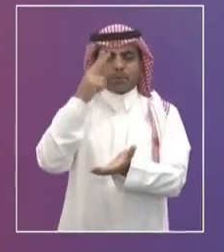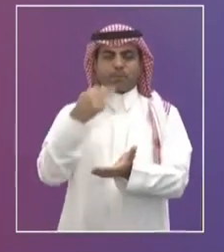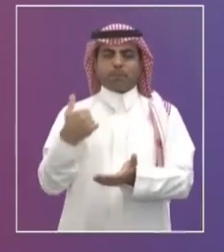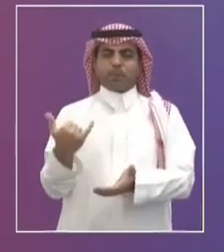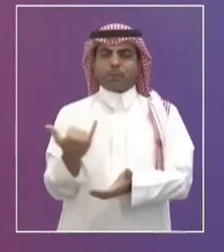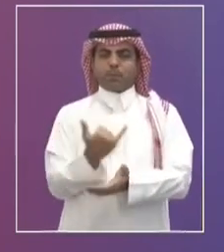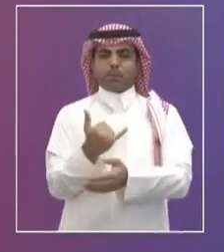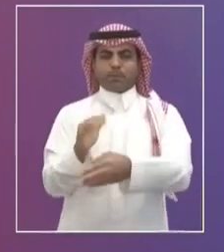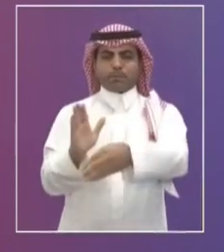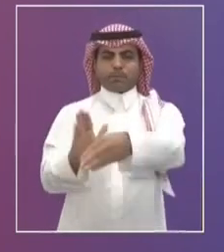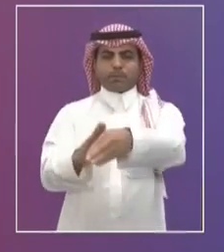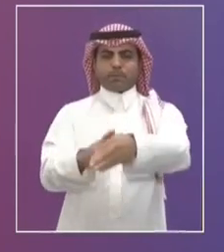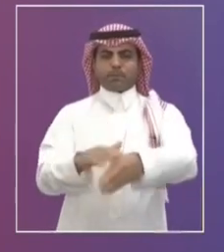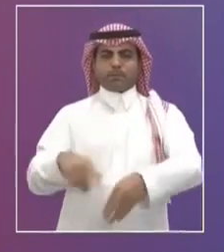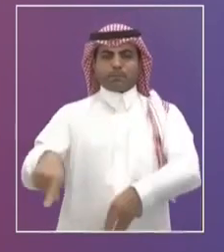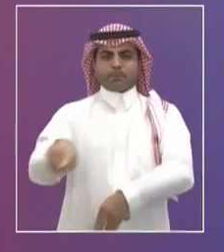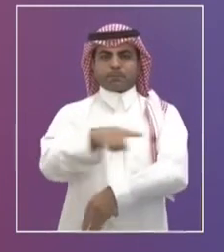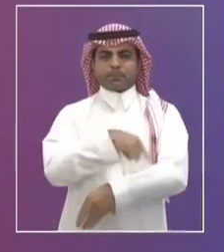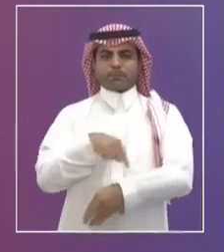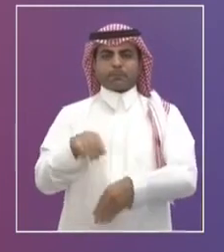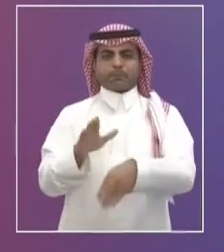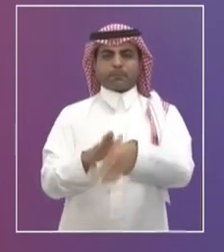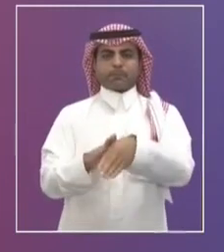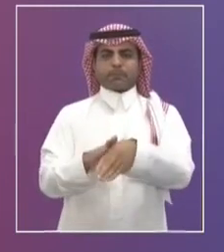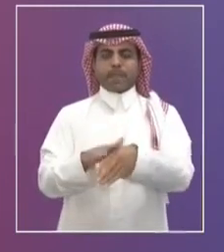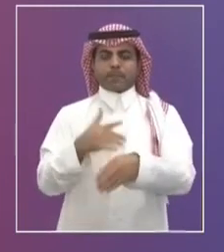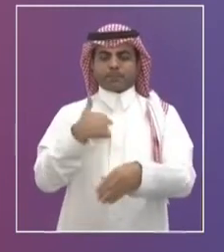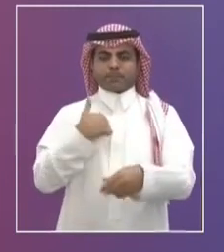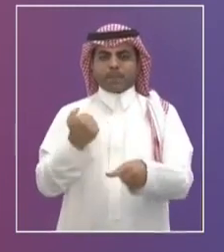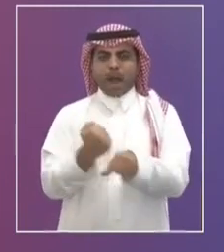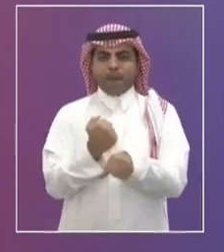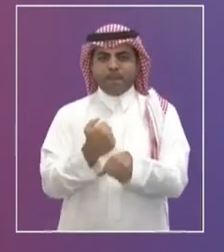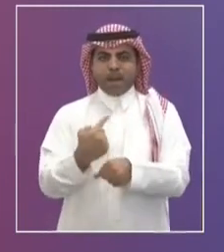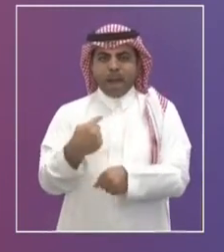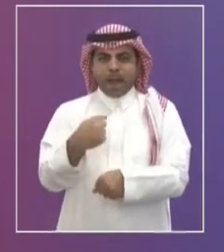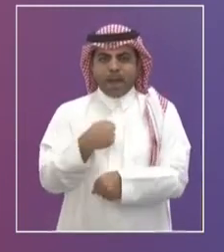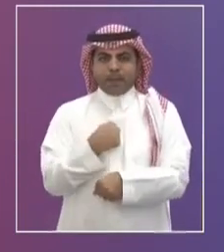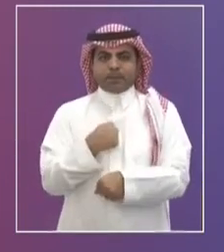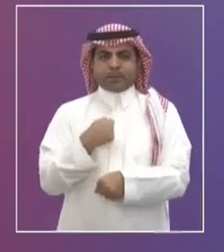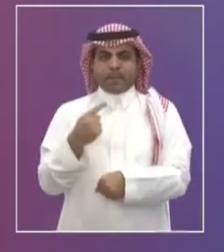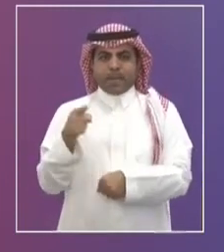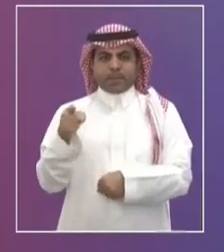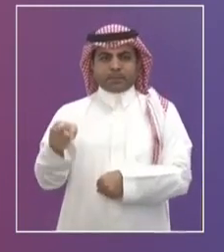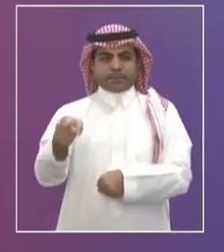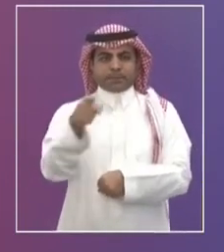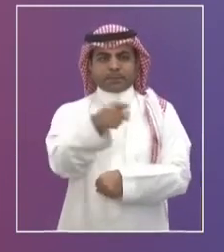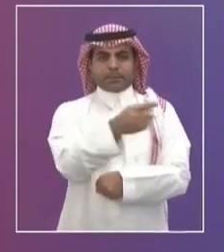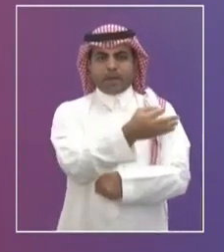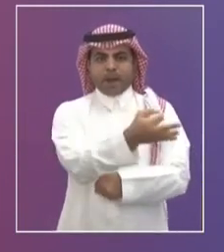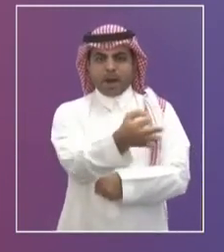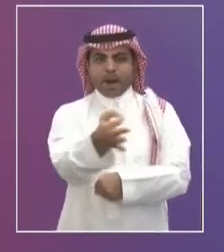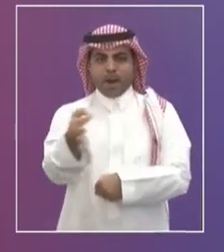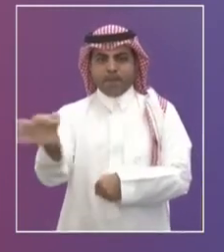الأهم هو ماذا علينا أن نفعل. علينا أن تكون جميع